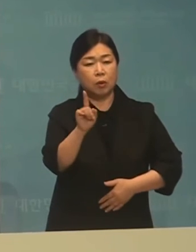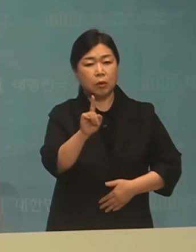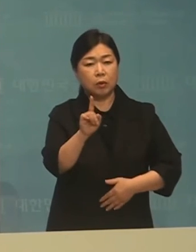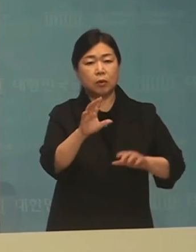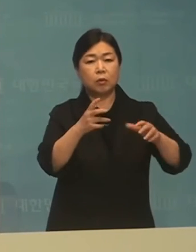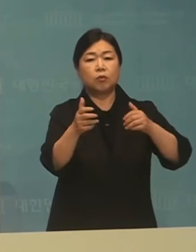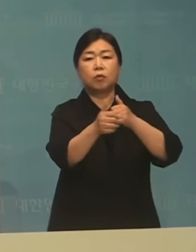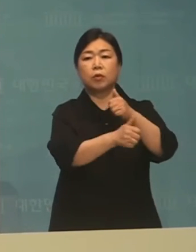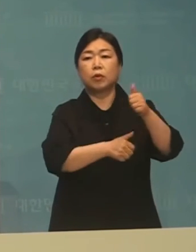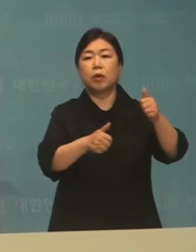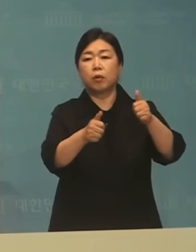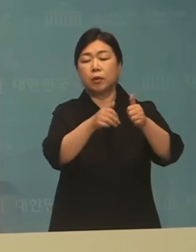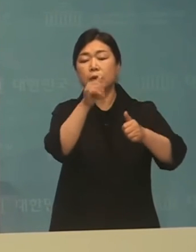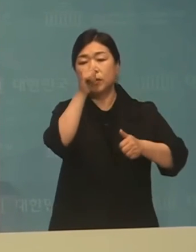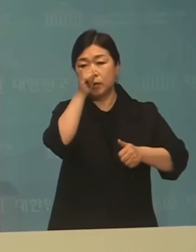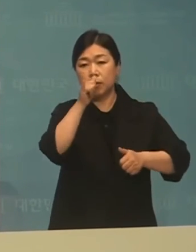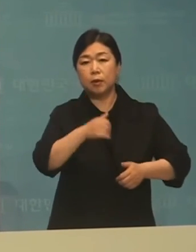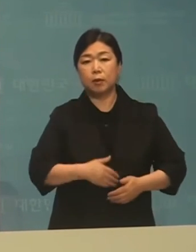의원이 있습니다.